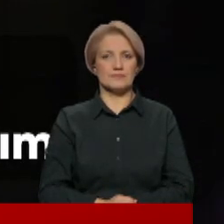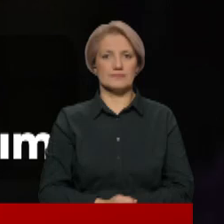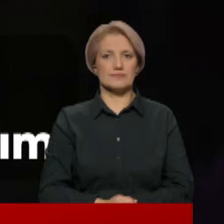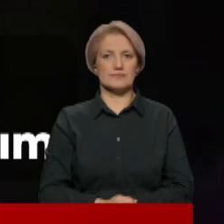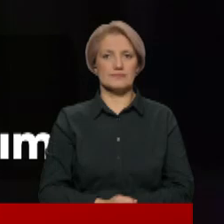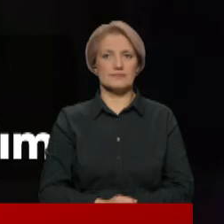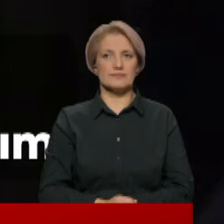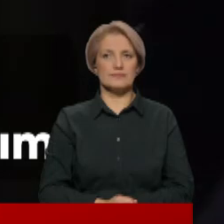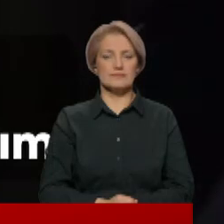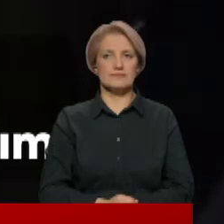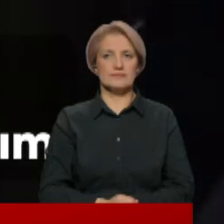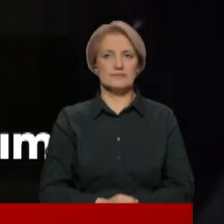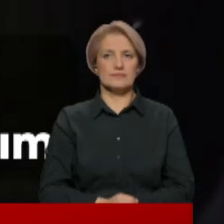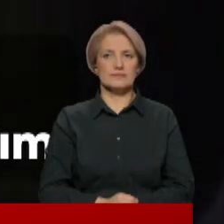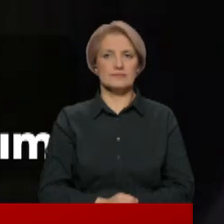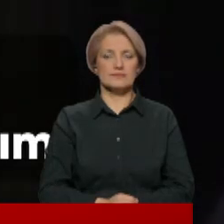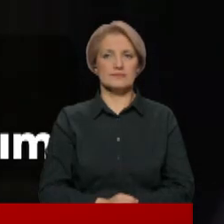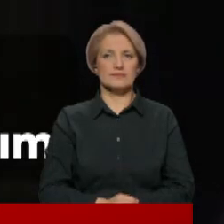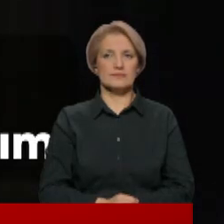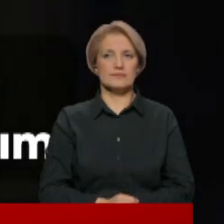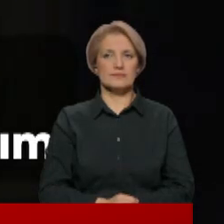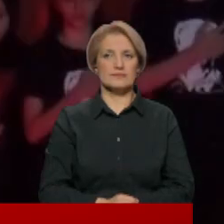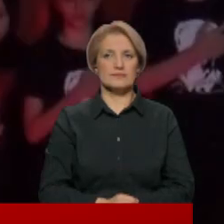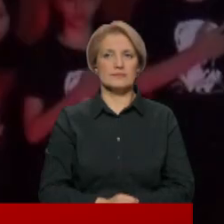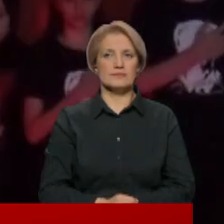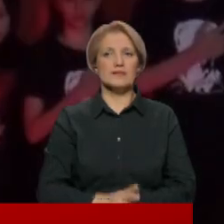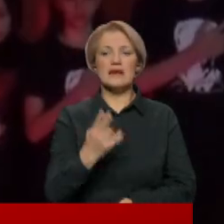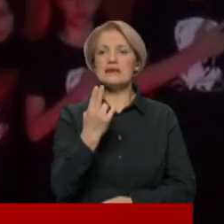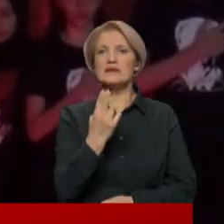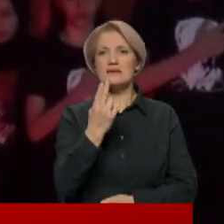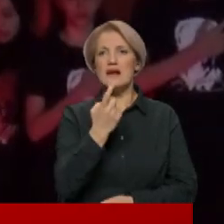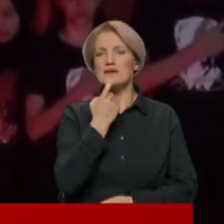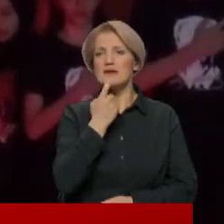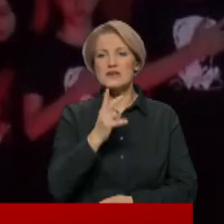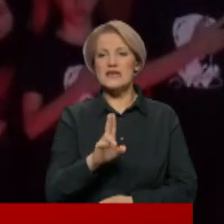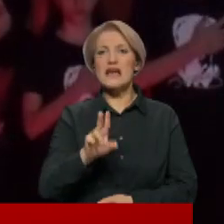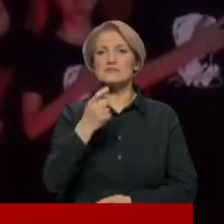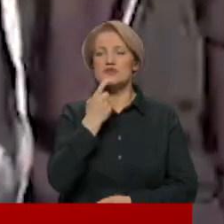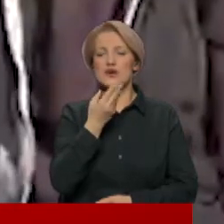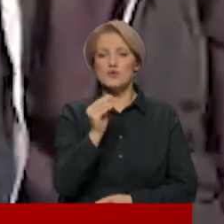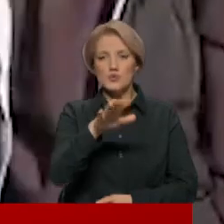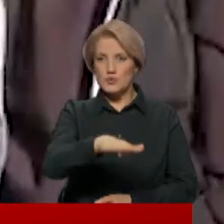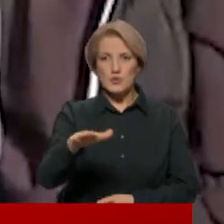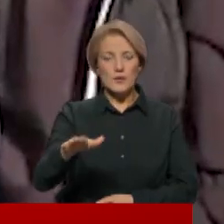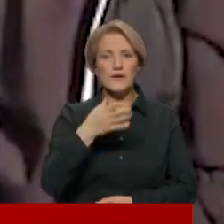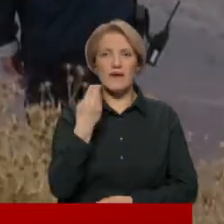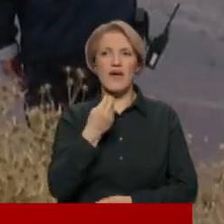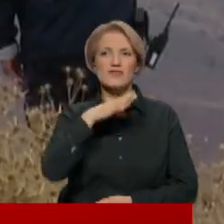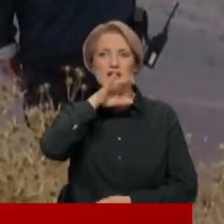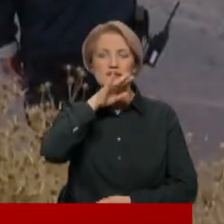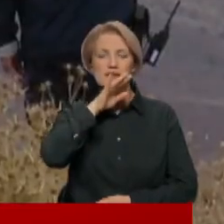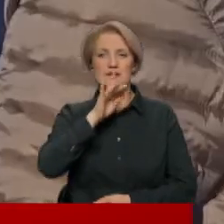acısı bize o kadar güzel işlendi ki kendimi tutamadım. 7'den 70'e çocuk, genç, yaşlı. Doğudan